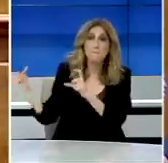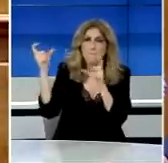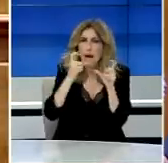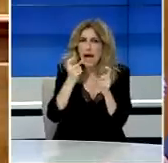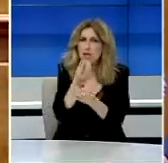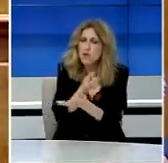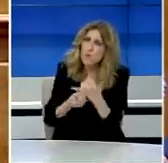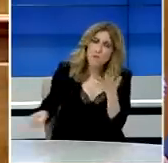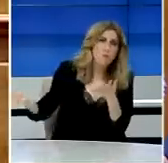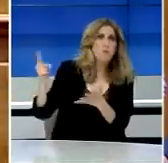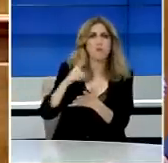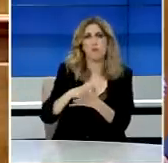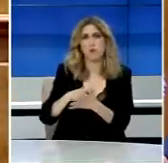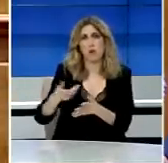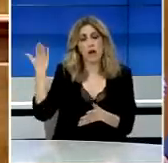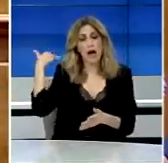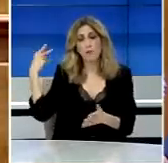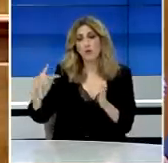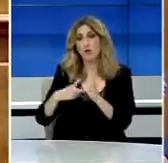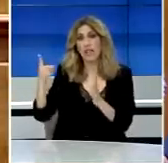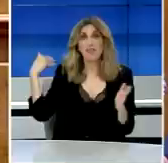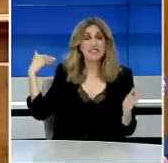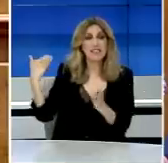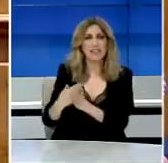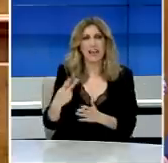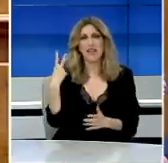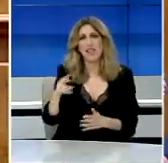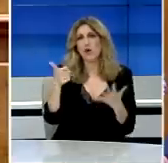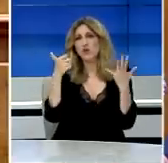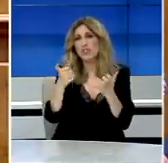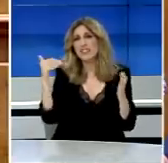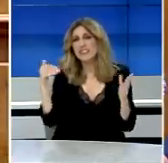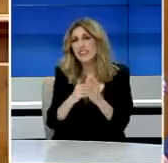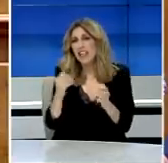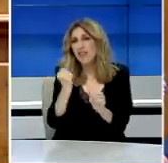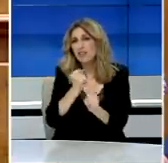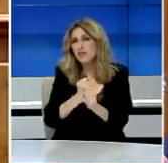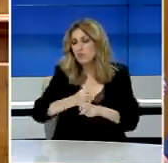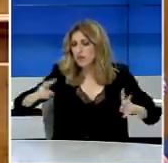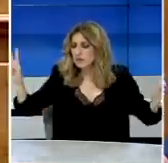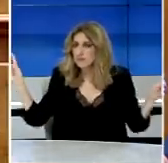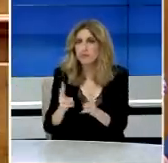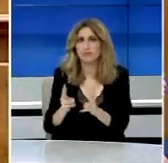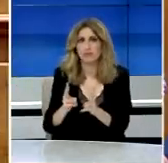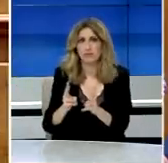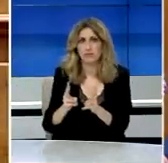Το πεντάμινο οι νέες θέσεις εργασίας είναι 260.000 λιγότερες σε σχέση με πέρυσι.